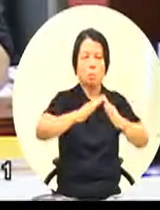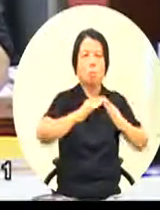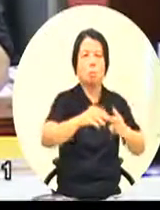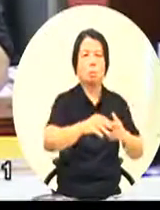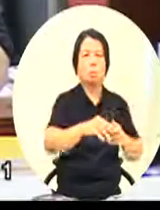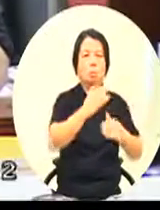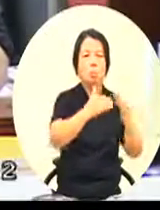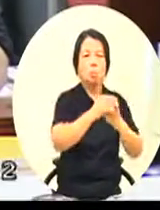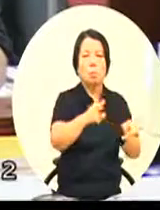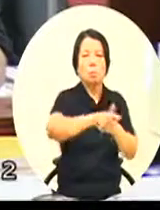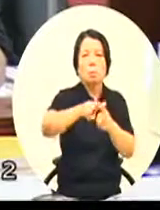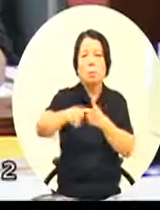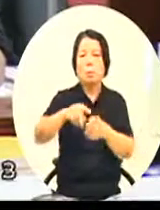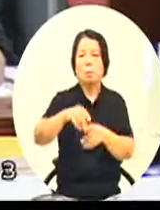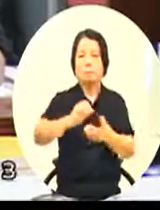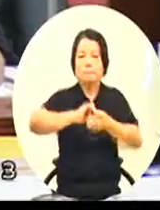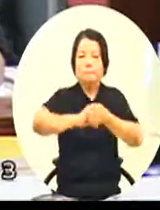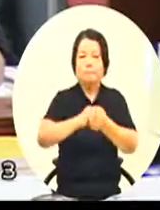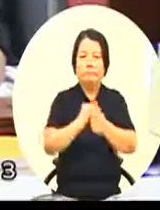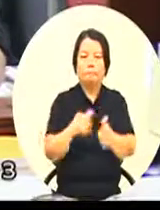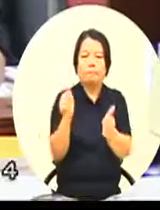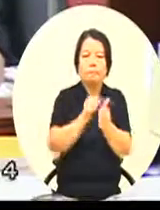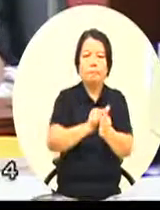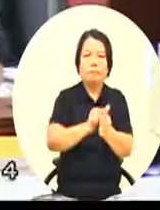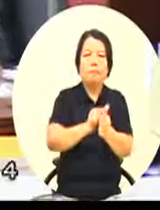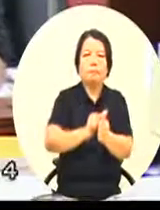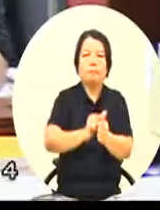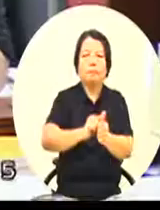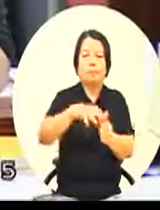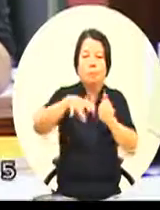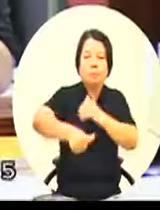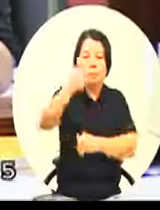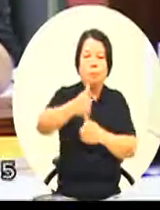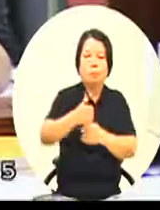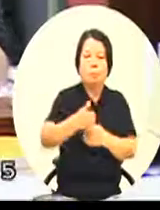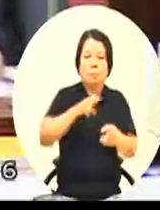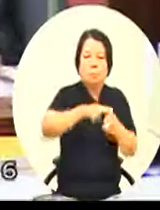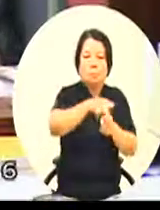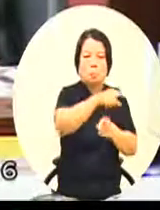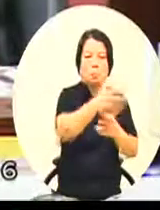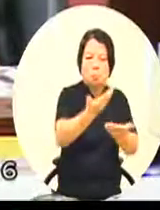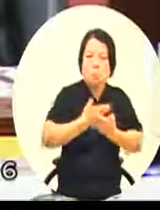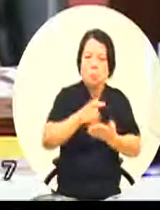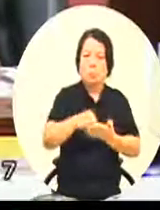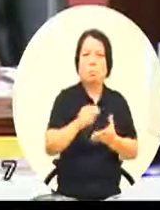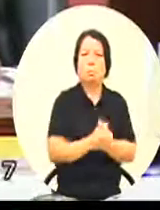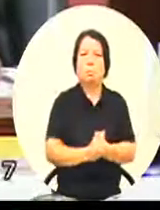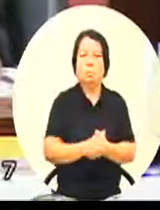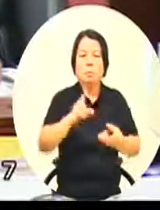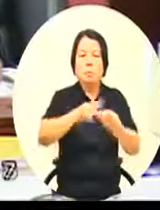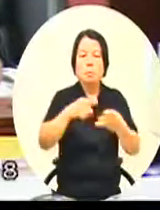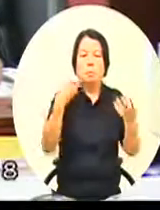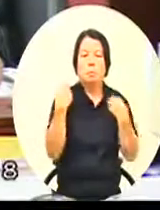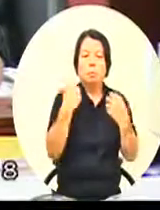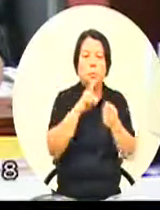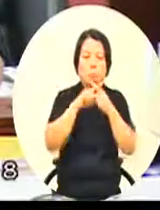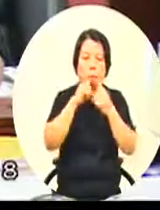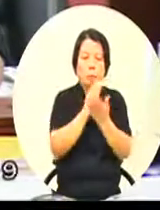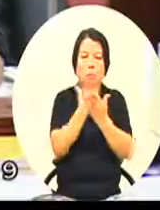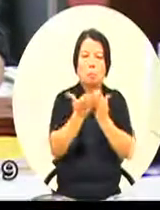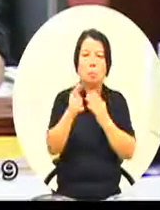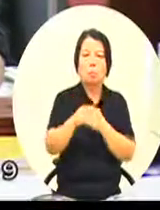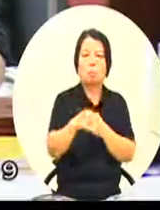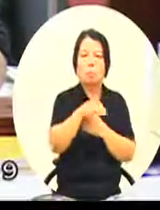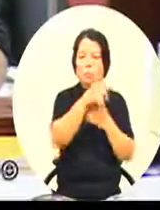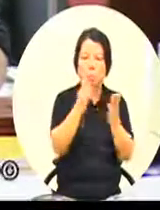一定要到达副局长的层级，甚至不然就是还要到达这个主任秘书的层级，让他们知道，几个长官都